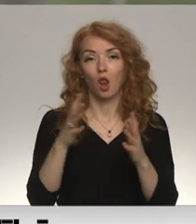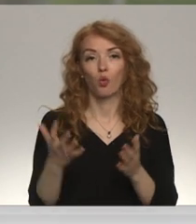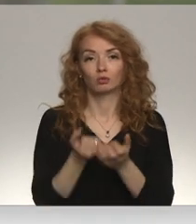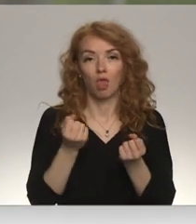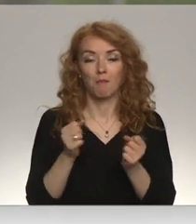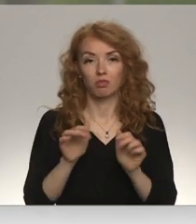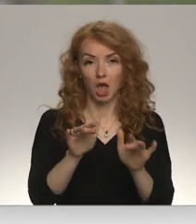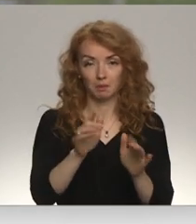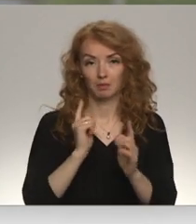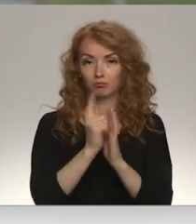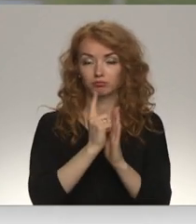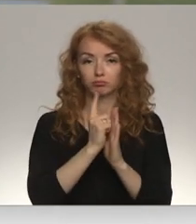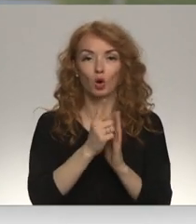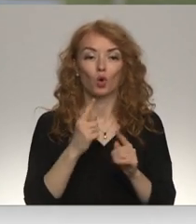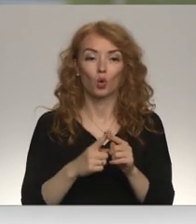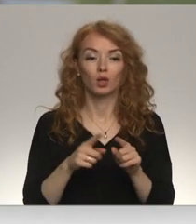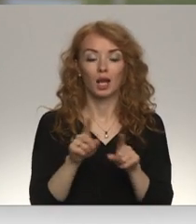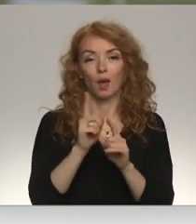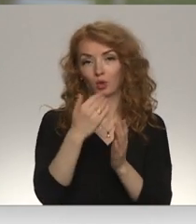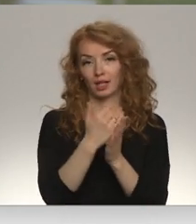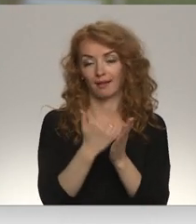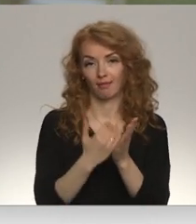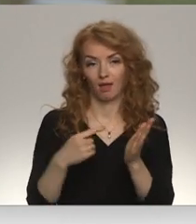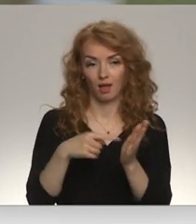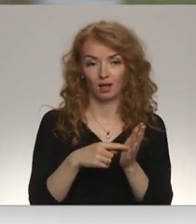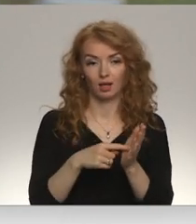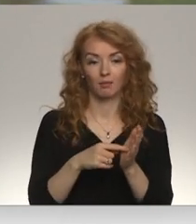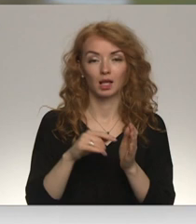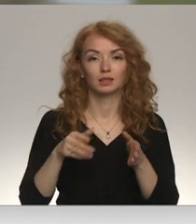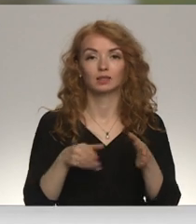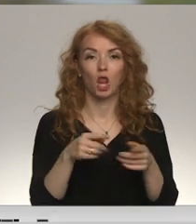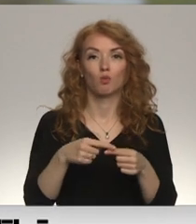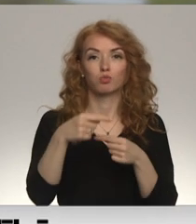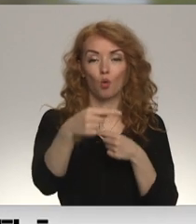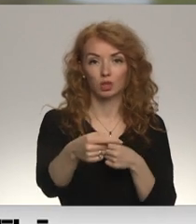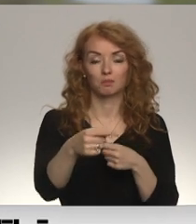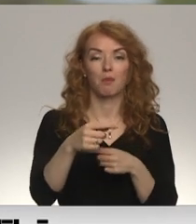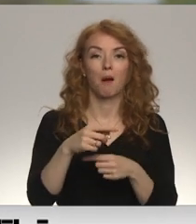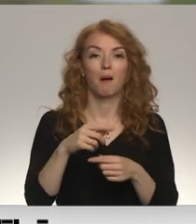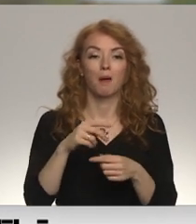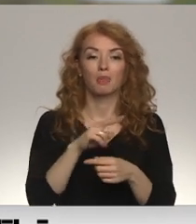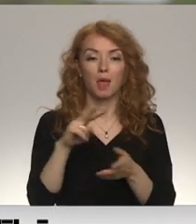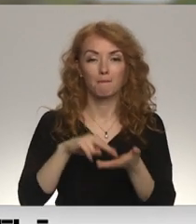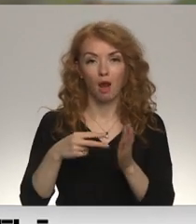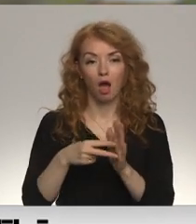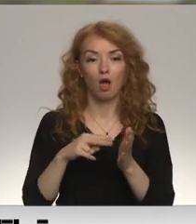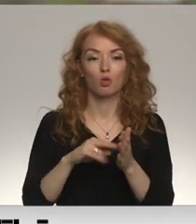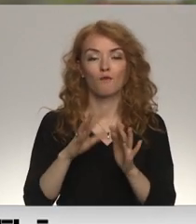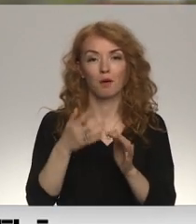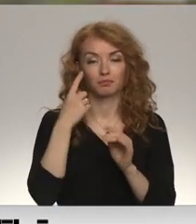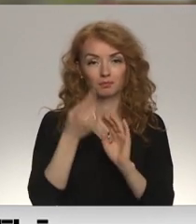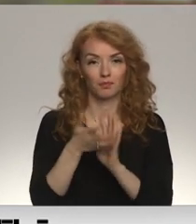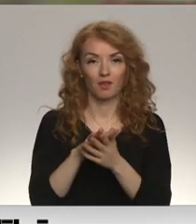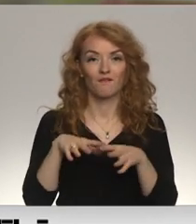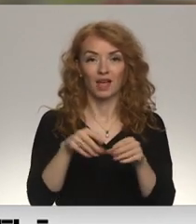otrīs ir jābūt tiem kritērijiem. Ja tumā ceļa plūsmā uzņēmēji neplānoja vai ir pordumojuši veikt